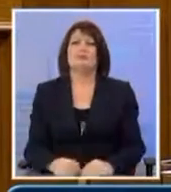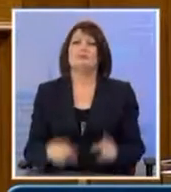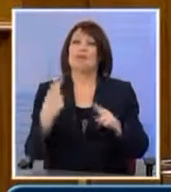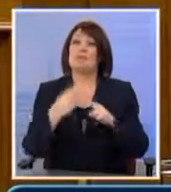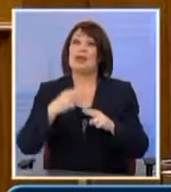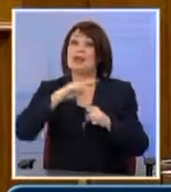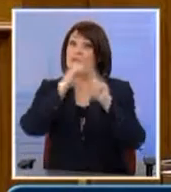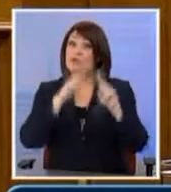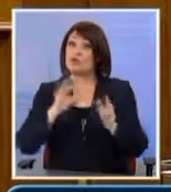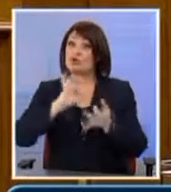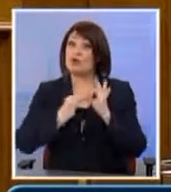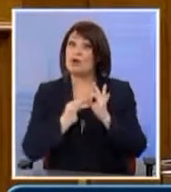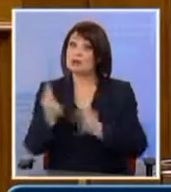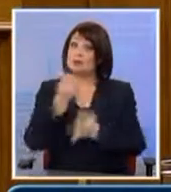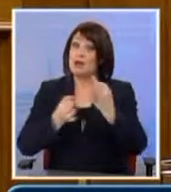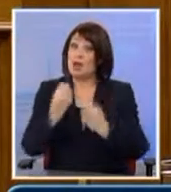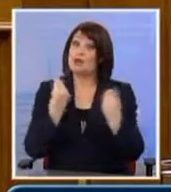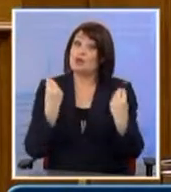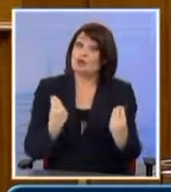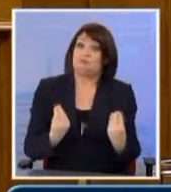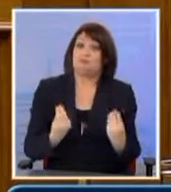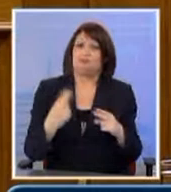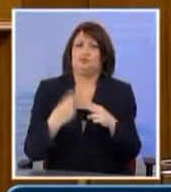διεθνείς οργανισμούς και δεξαμενές σκέψεις. Δείτε, για παράδειγμα,